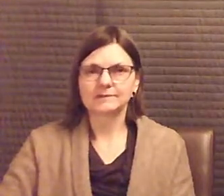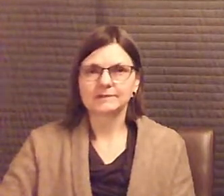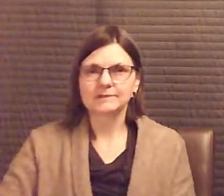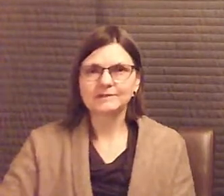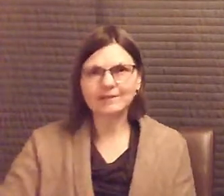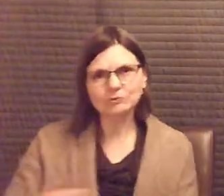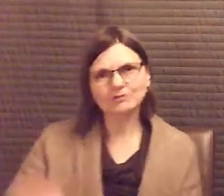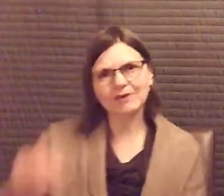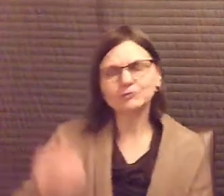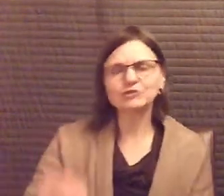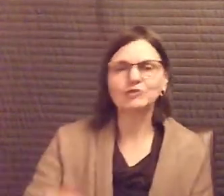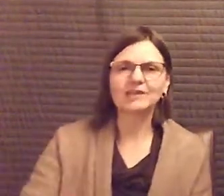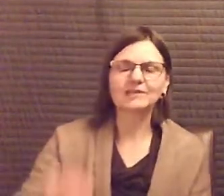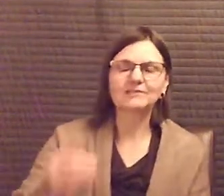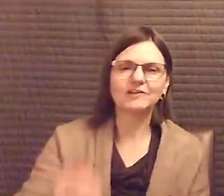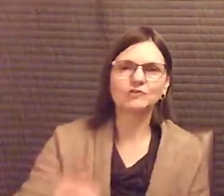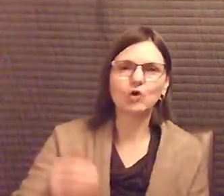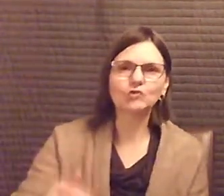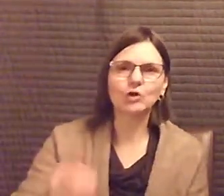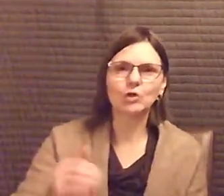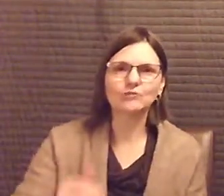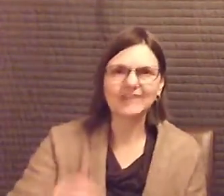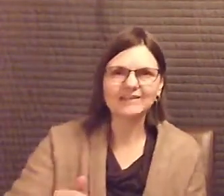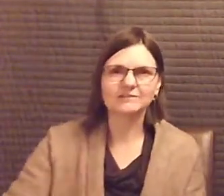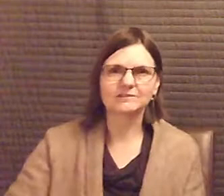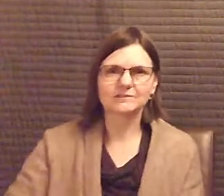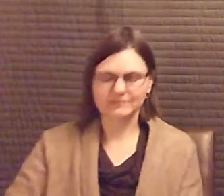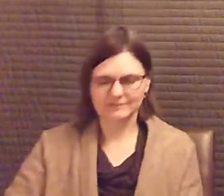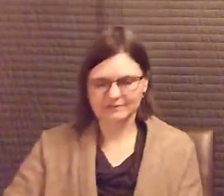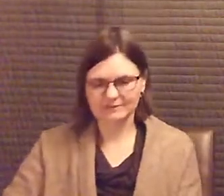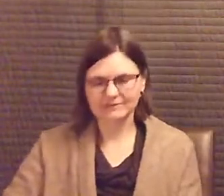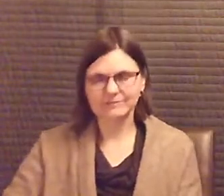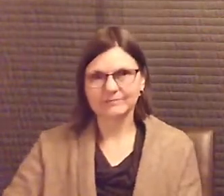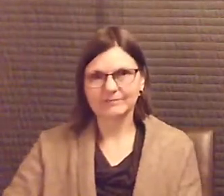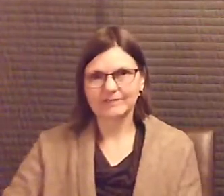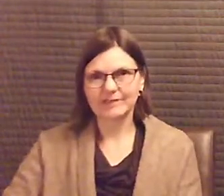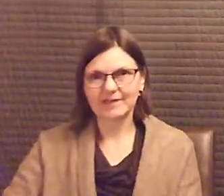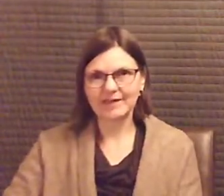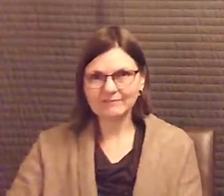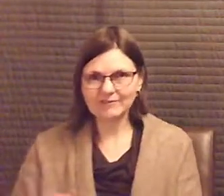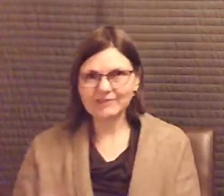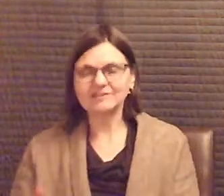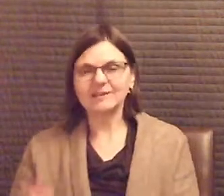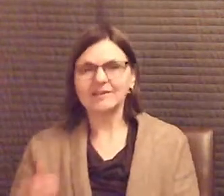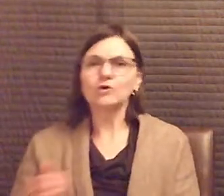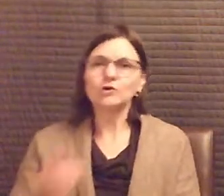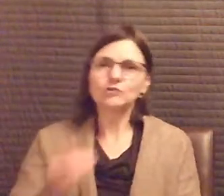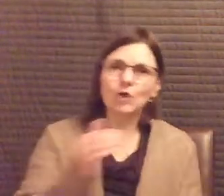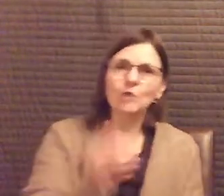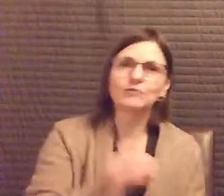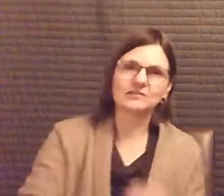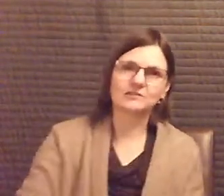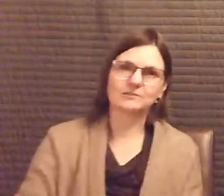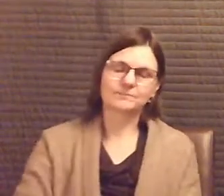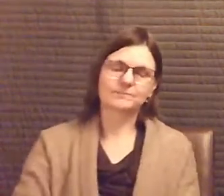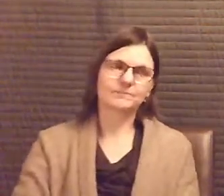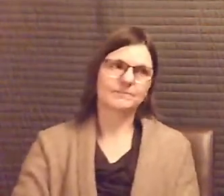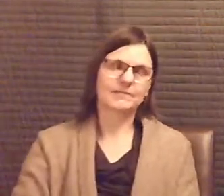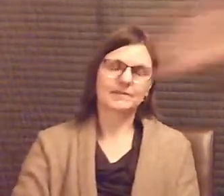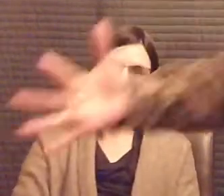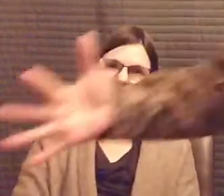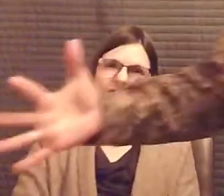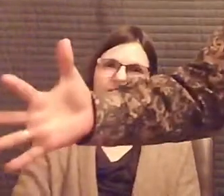liefjes zouterij bestuderen wat ongeloof in en wat pyry hun die en wat in god geloven en wat